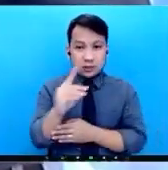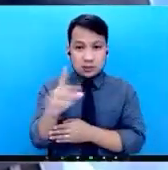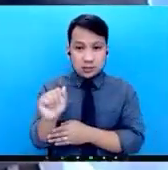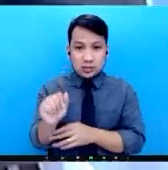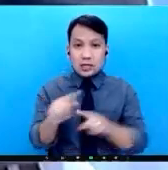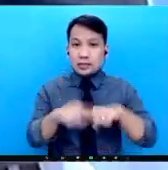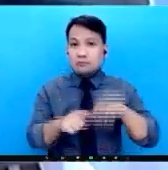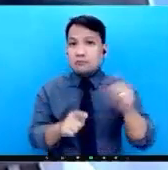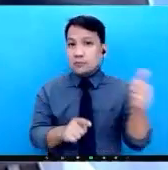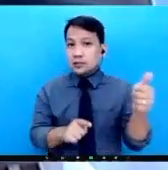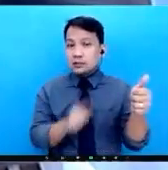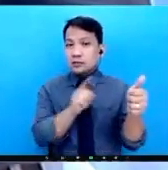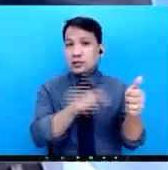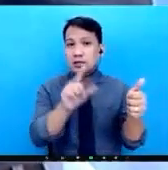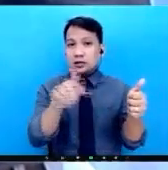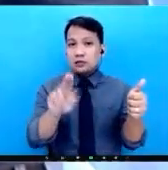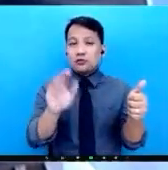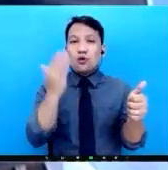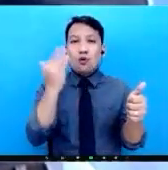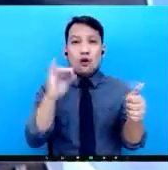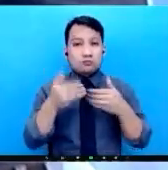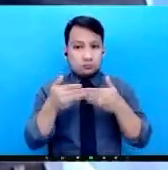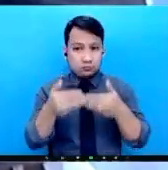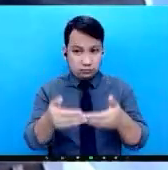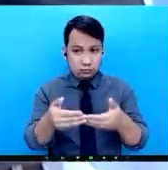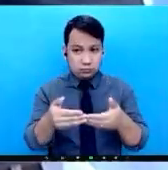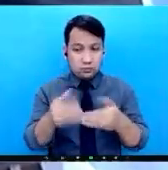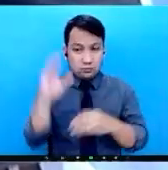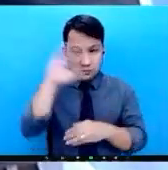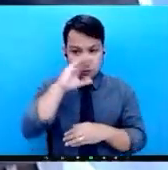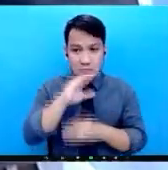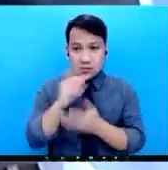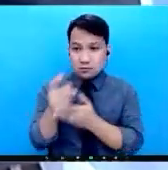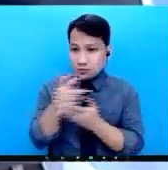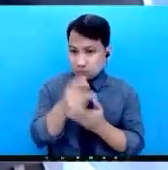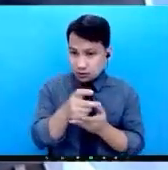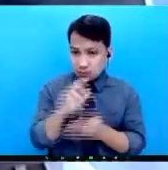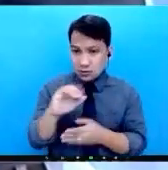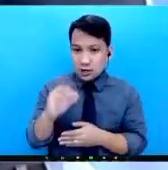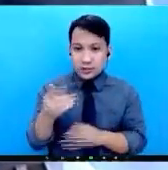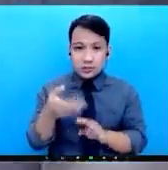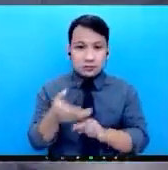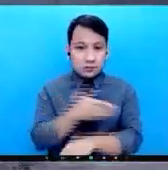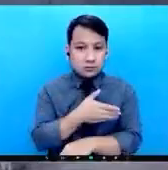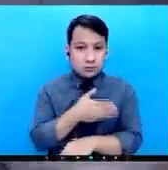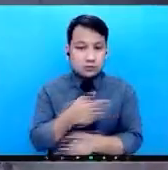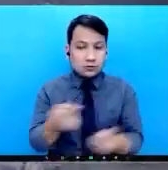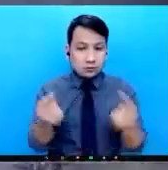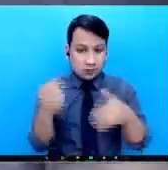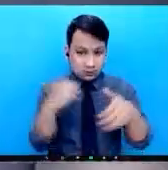o establishmento kung patuloy silang maghahanap ng vaccination card bago makapasok.